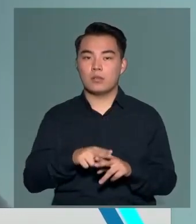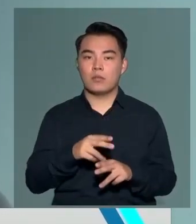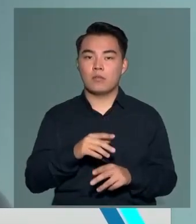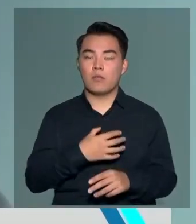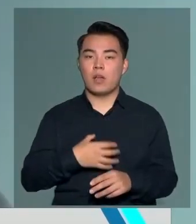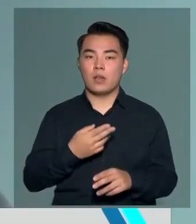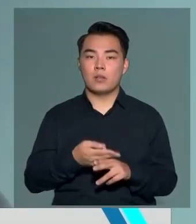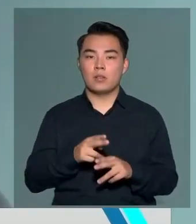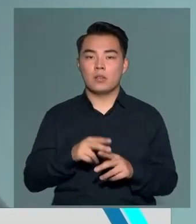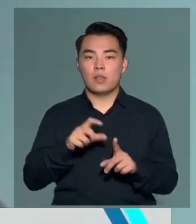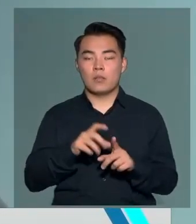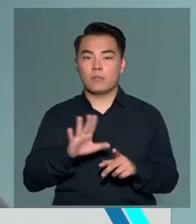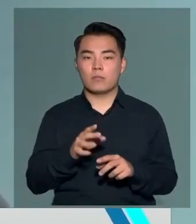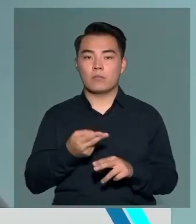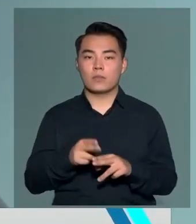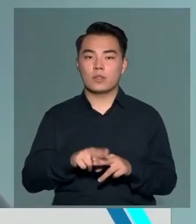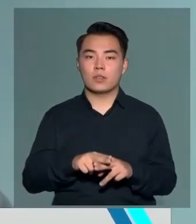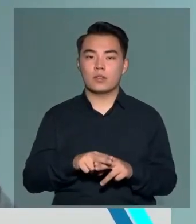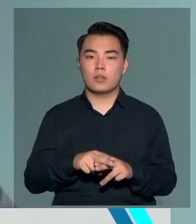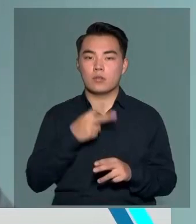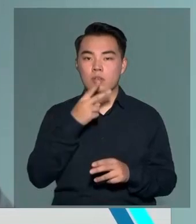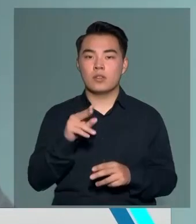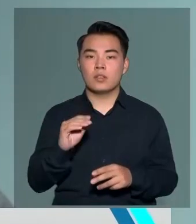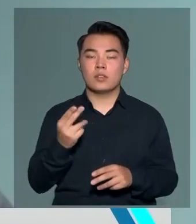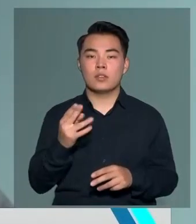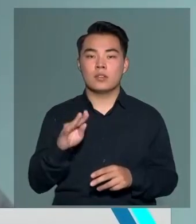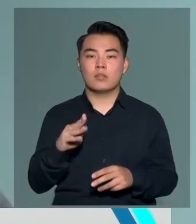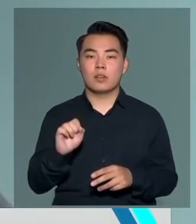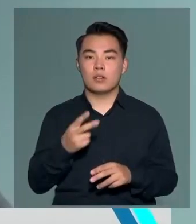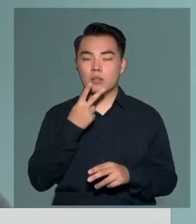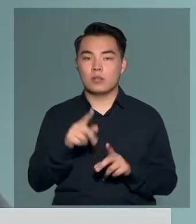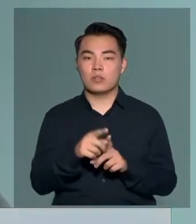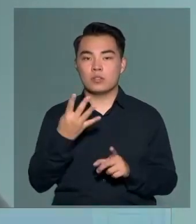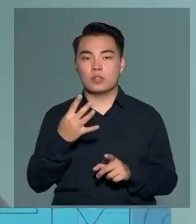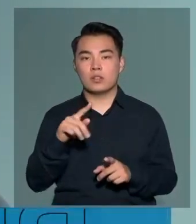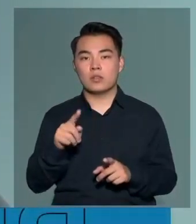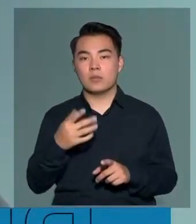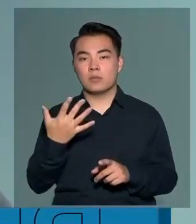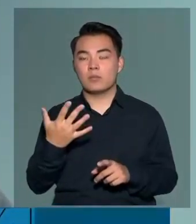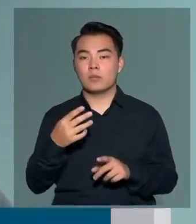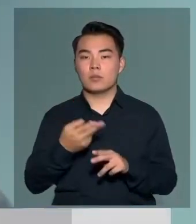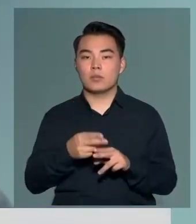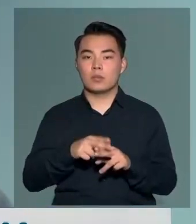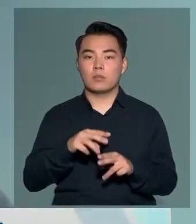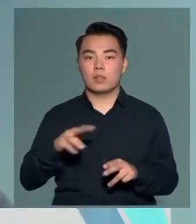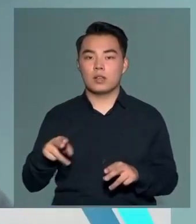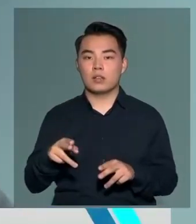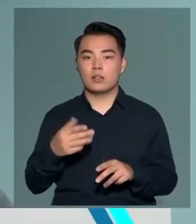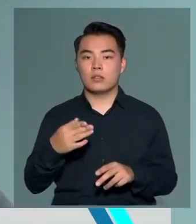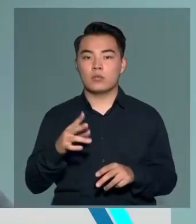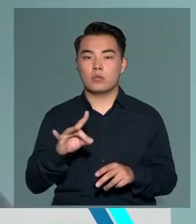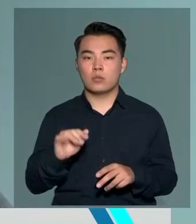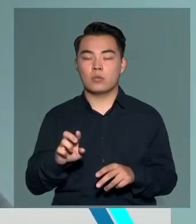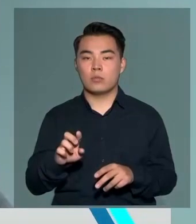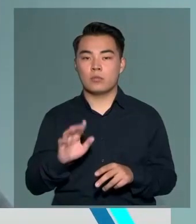но и абсолютные цифры абсолютная Цифра это четыре с половиной миллиарда рублей на прошлой неделе были объемы торгов